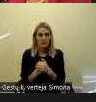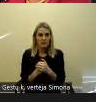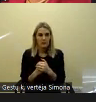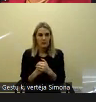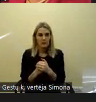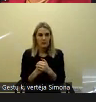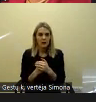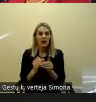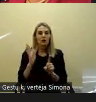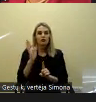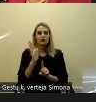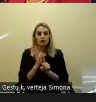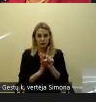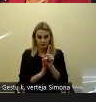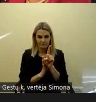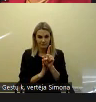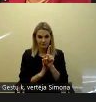įvadas.